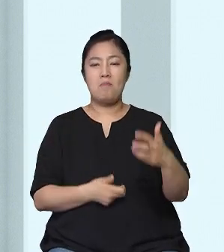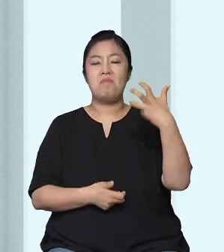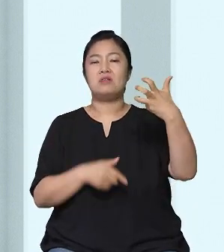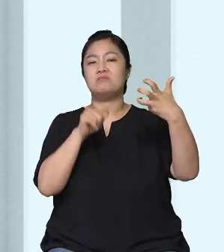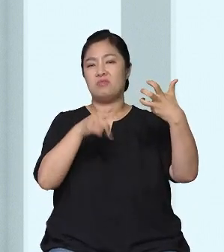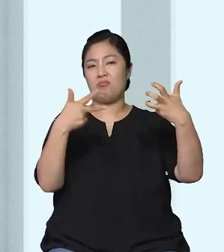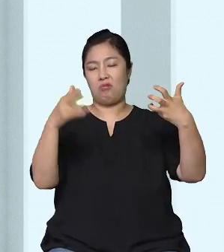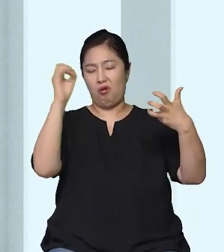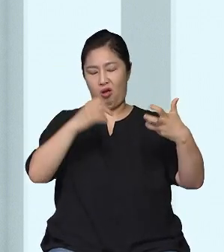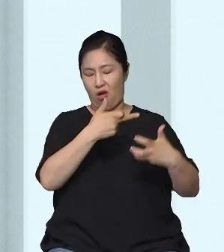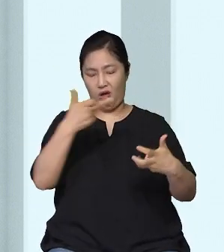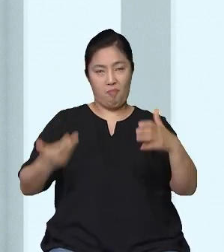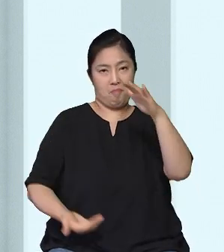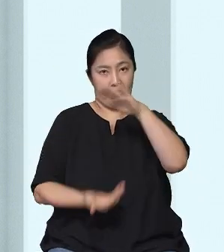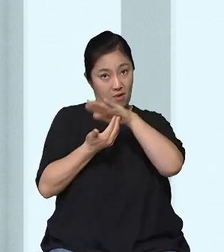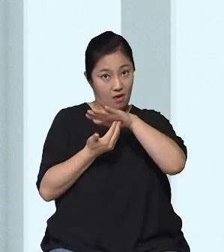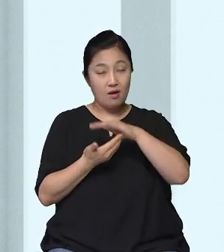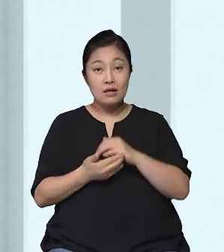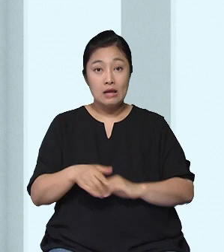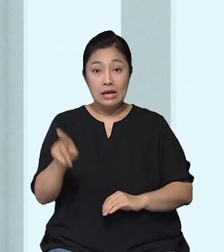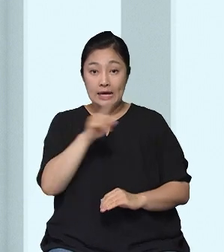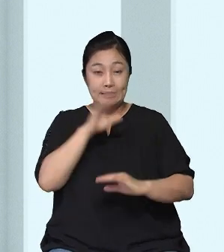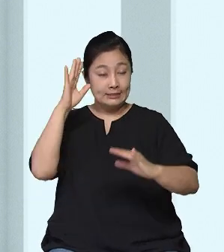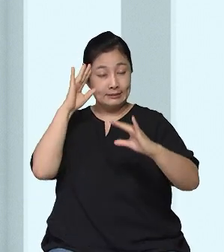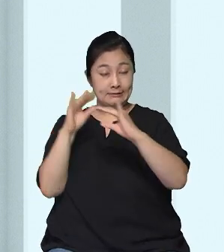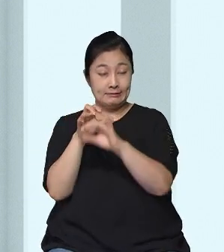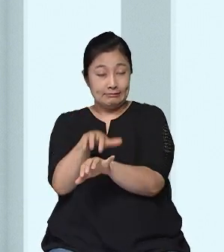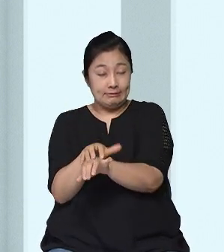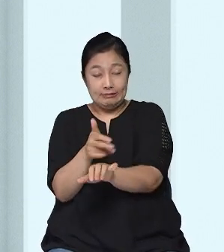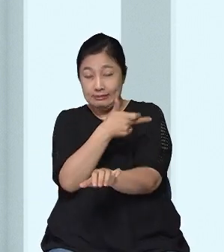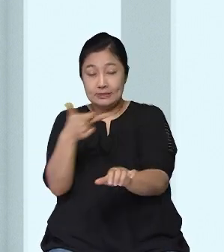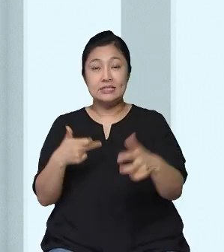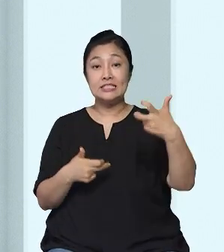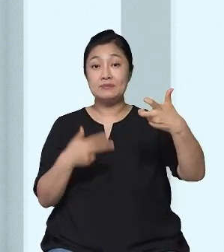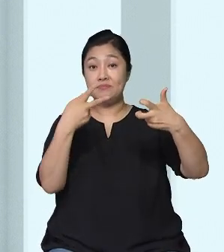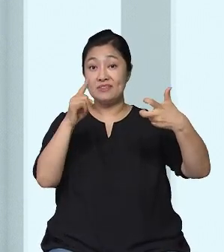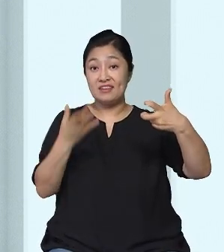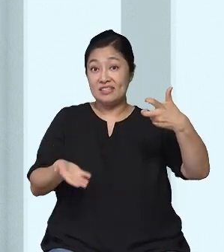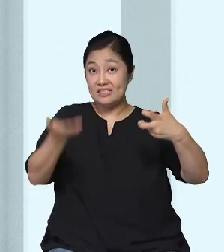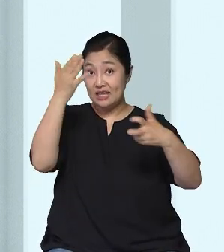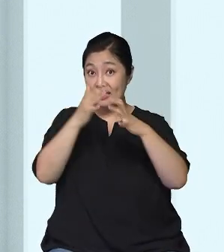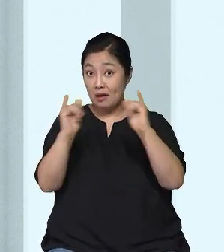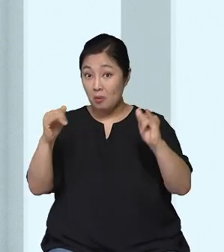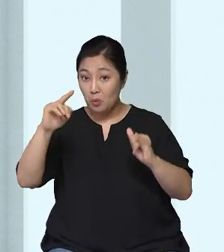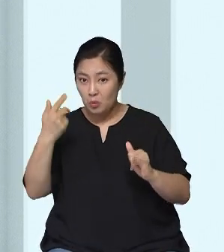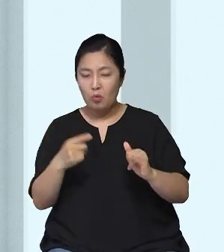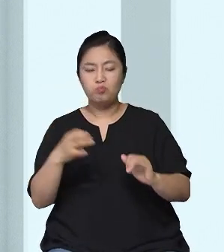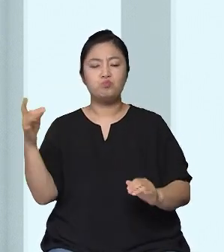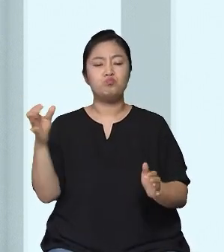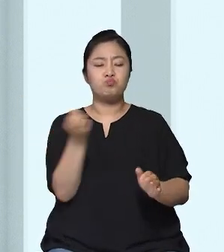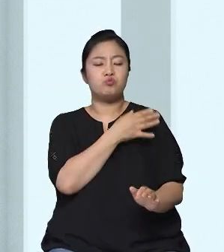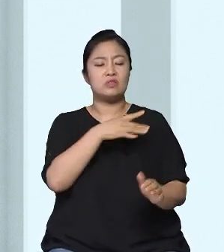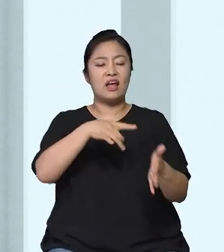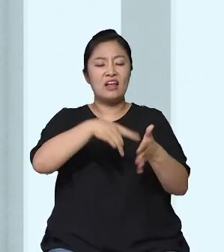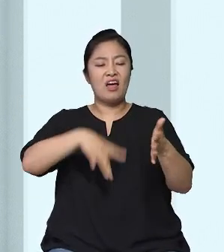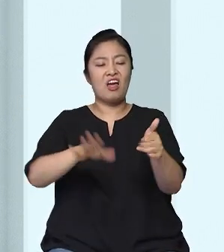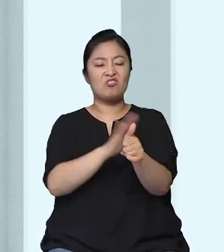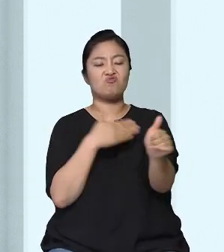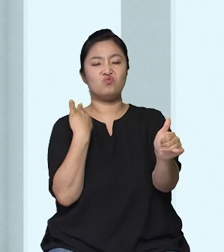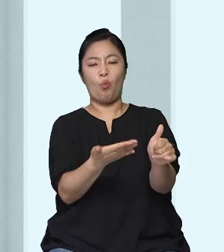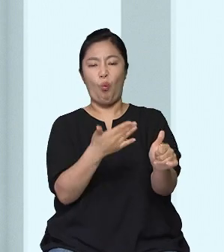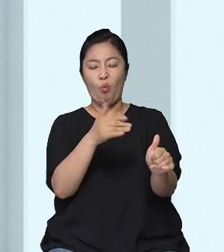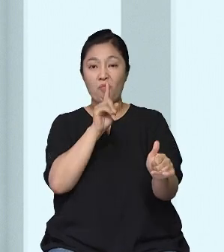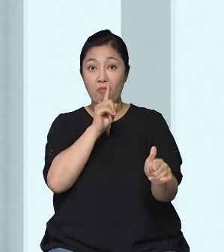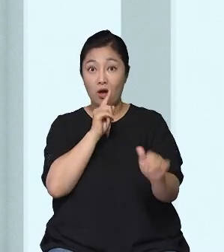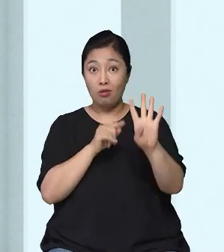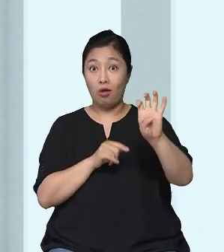가장 높았습니다 핵심 지지 기반으로 꼽히는 70대 이상에서 조차 부자감세 라는 평가는